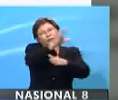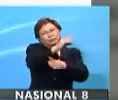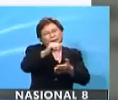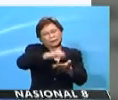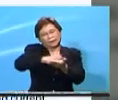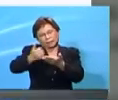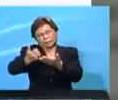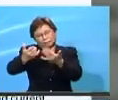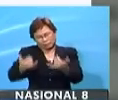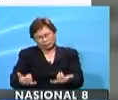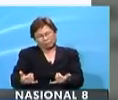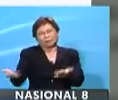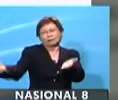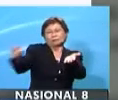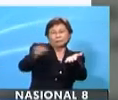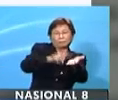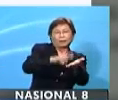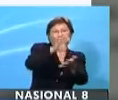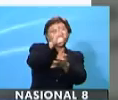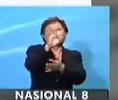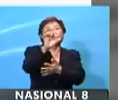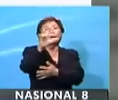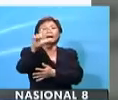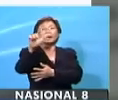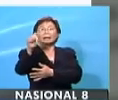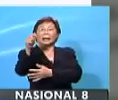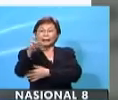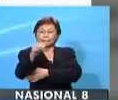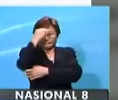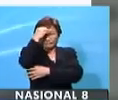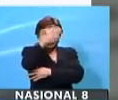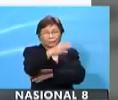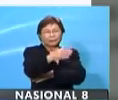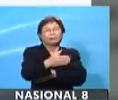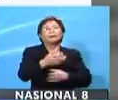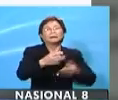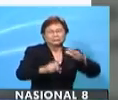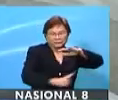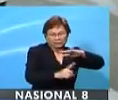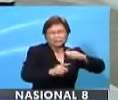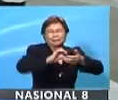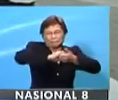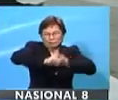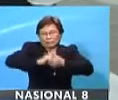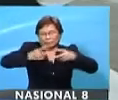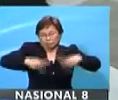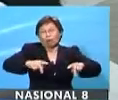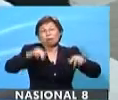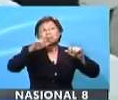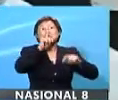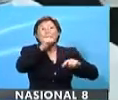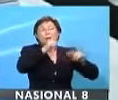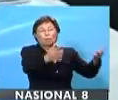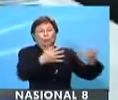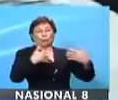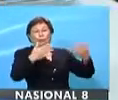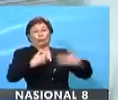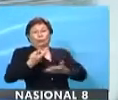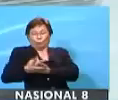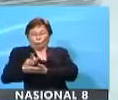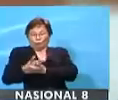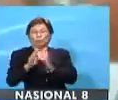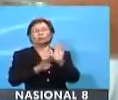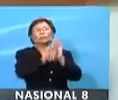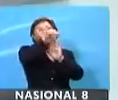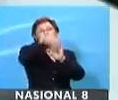semasa. Dalam satu kenyataan, FMAM memaklumkan dasar mesra pasaran sememangnya dialukan pasaran kewangan yang mengalami turun